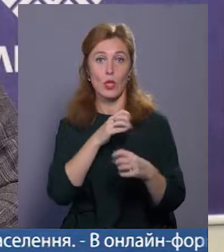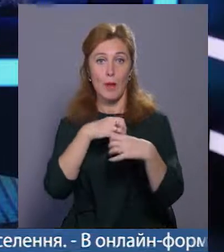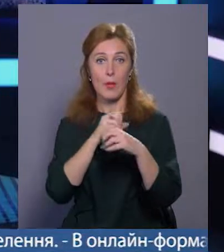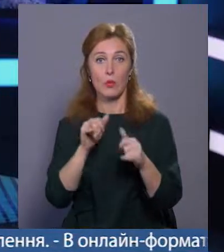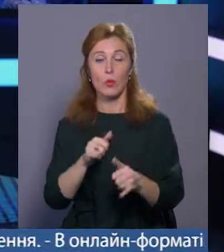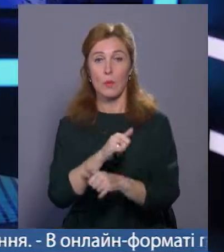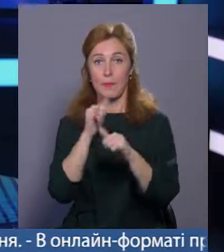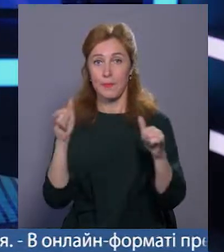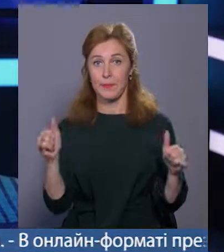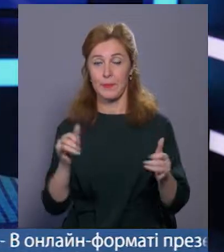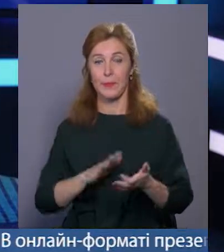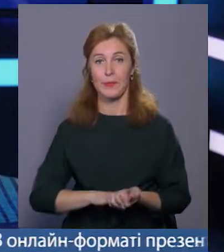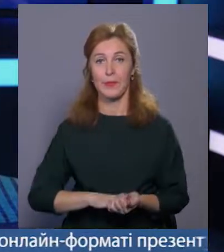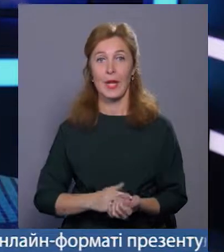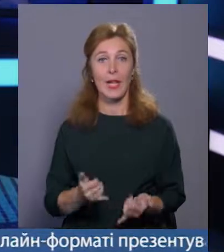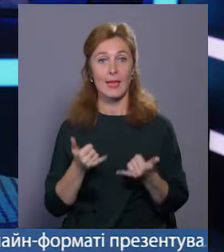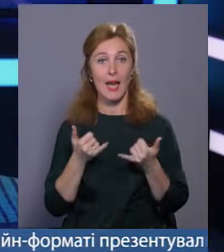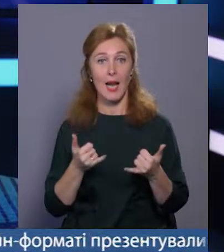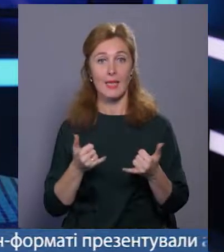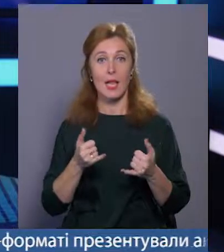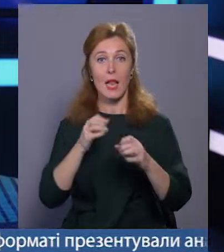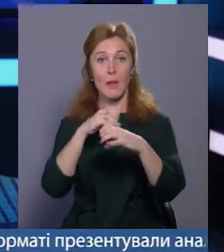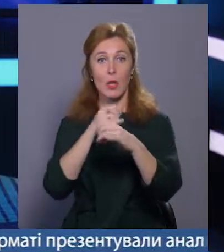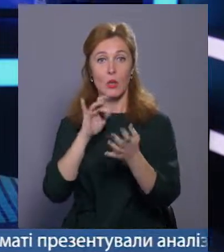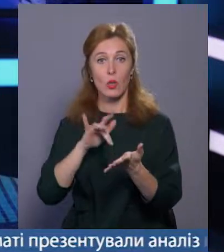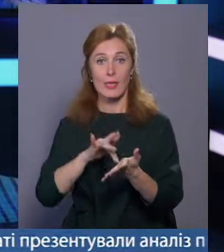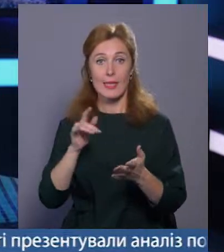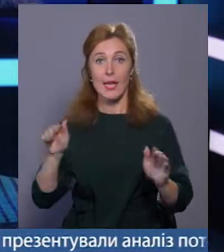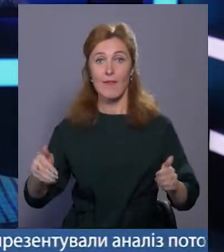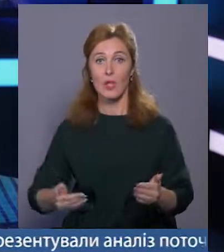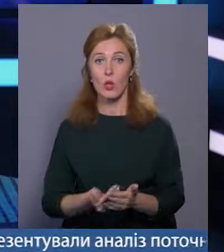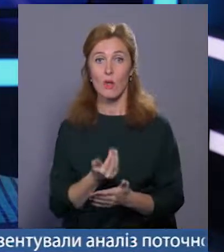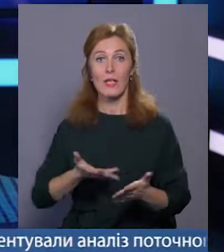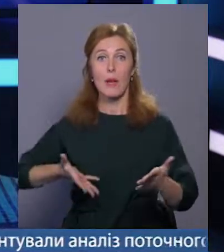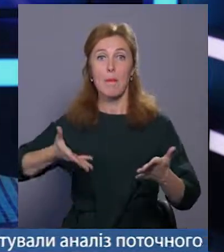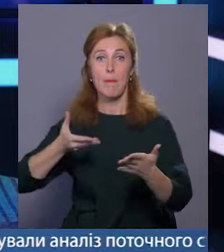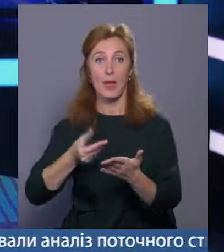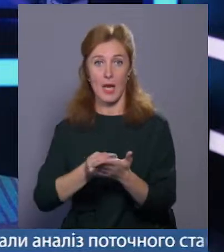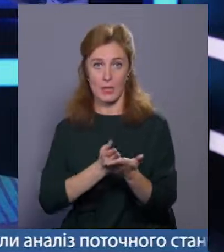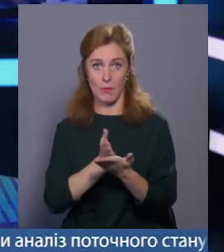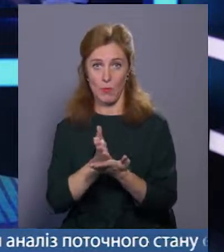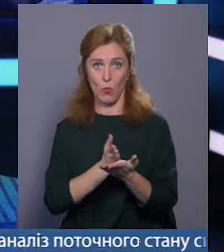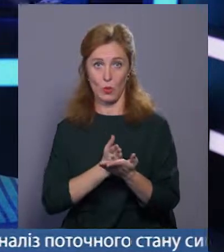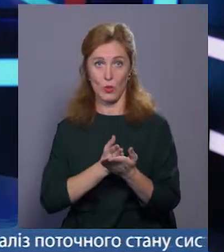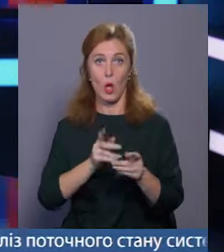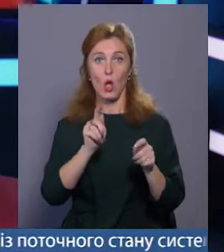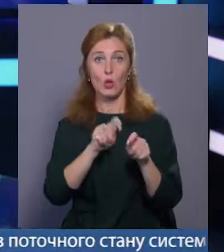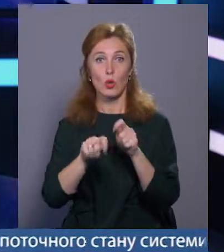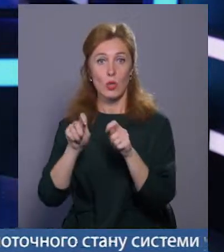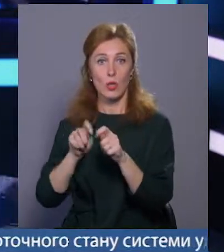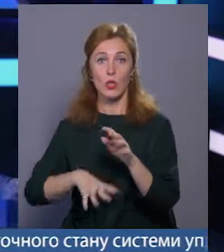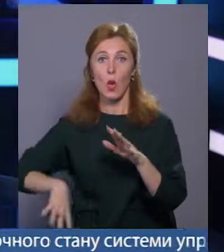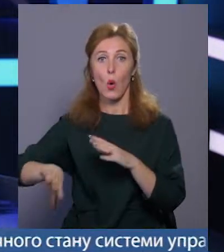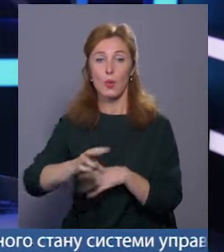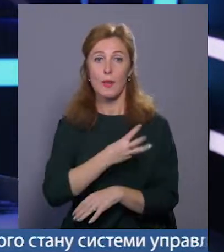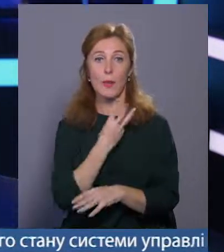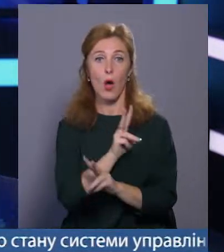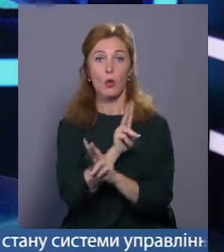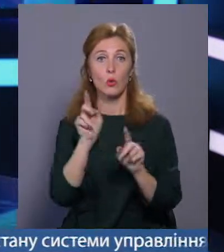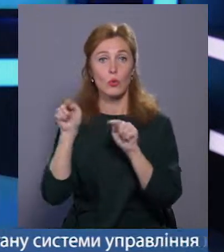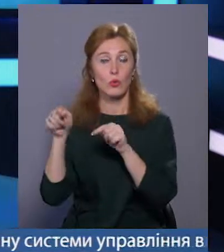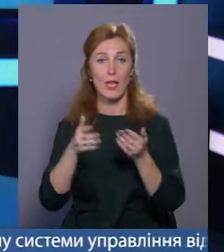підсилити. Наразі у лабораторному центрі відновили платні послуги. Дослідження проводять усім бажаючим, хто сюди